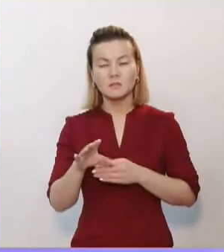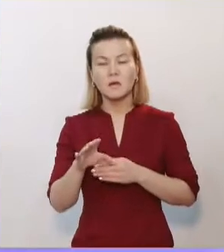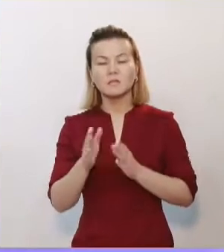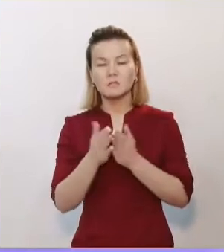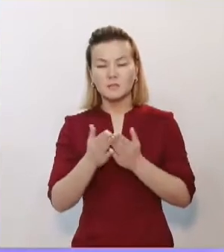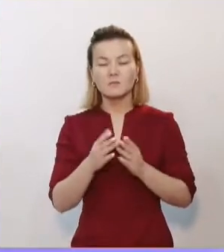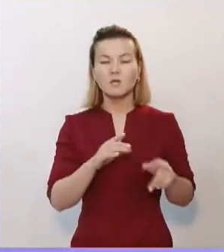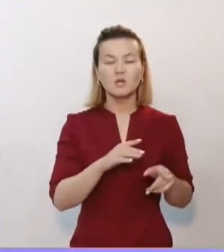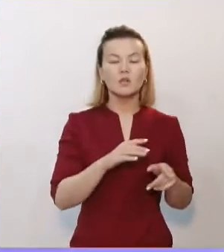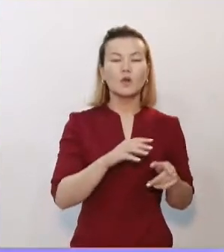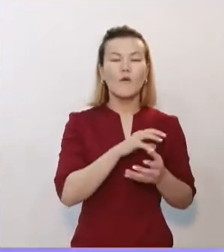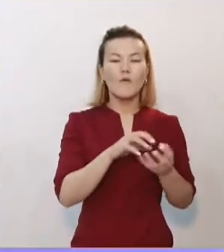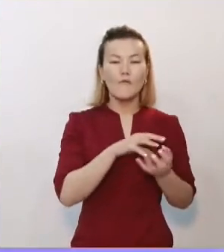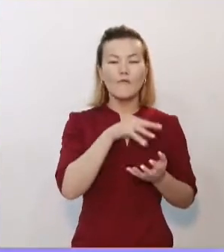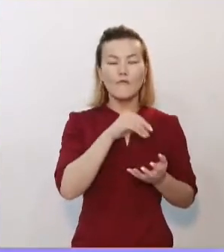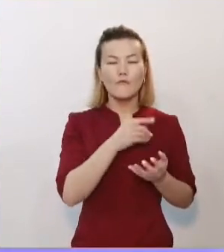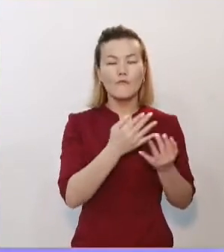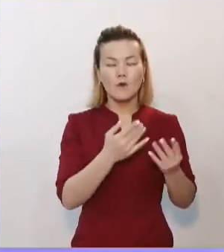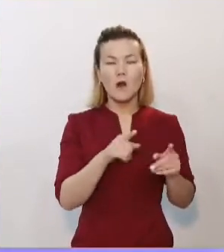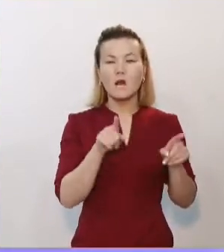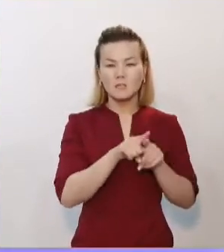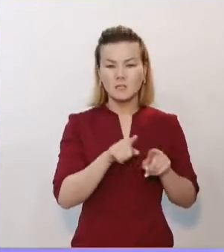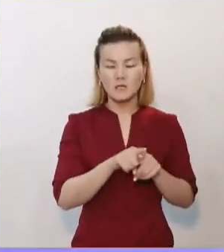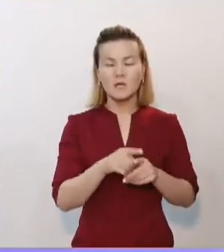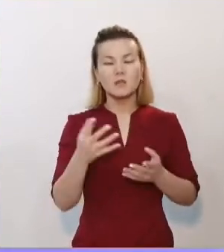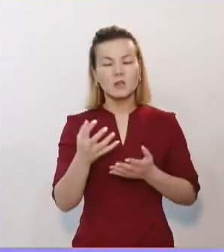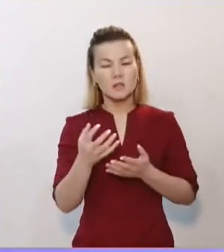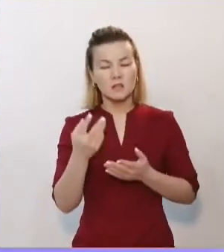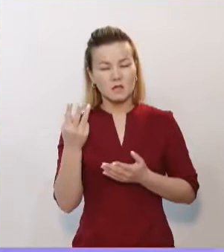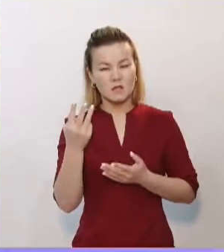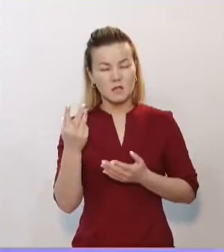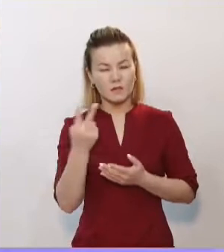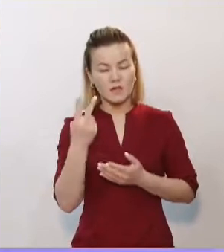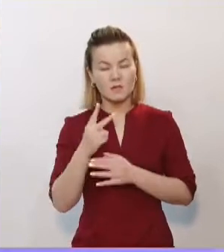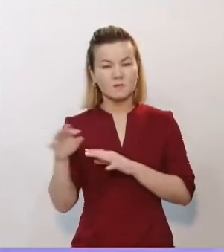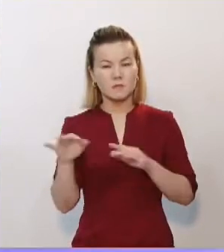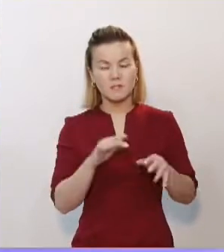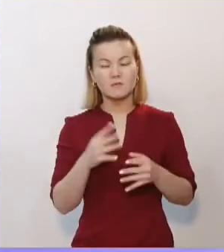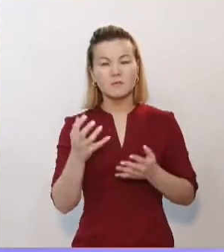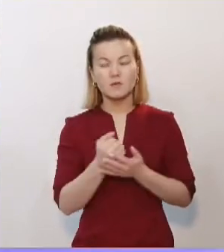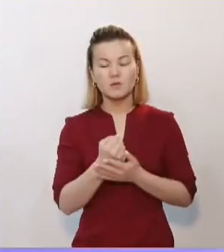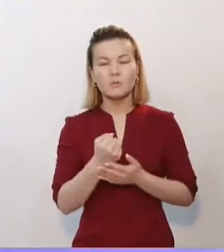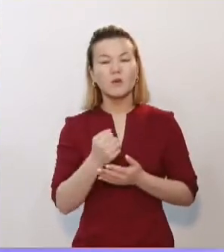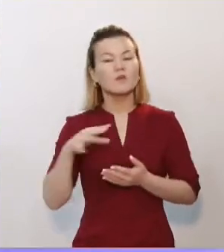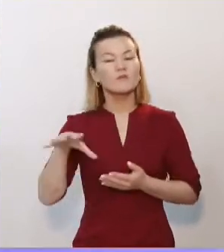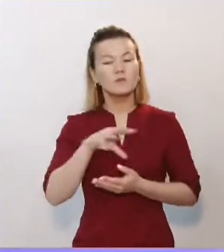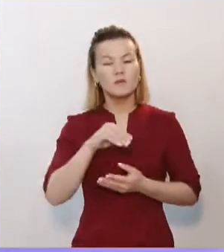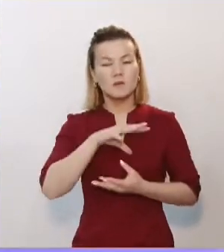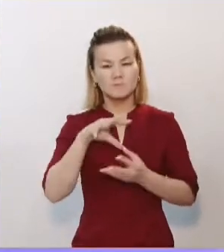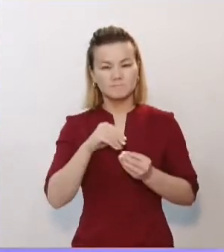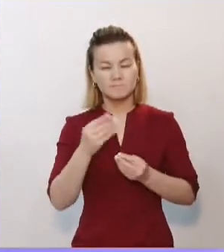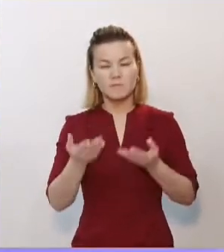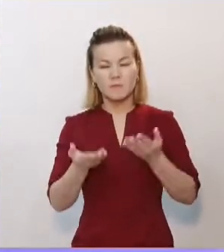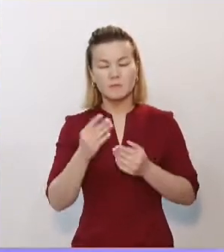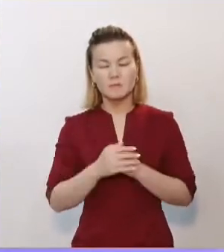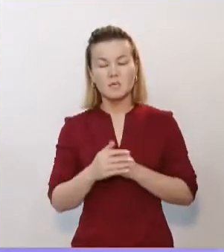фруктами одинаковое, вторым действием найдем массу всех посылок с фруктами. 6 умножить на